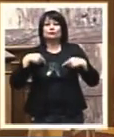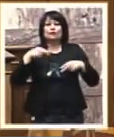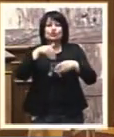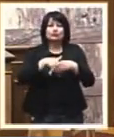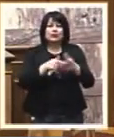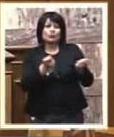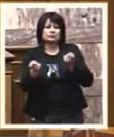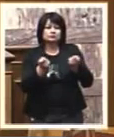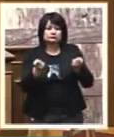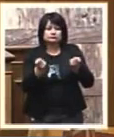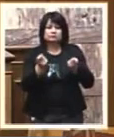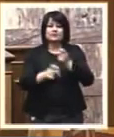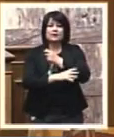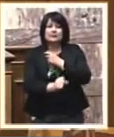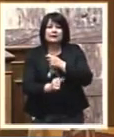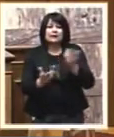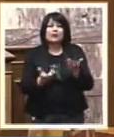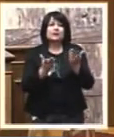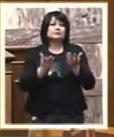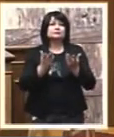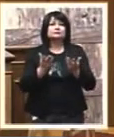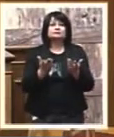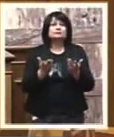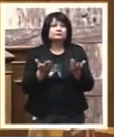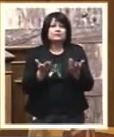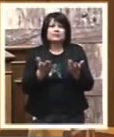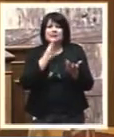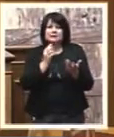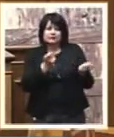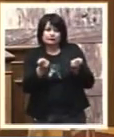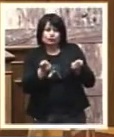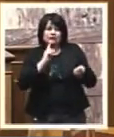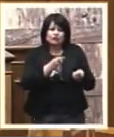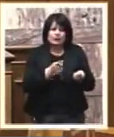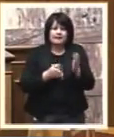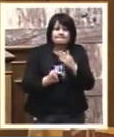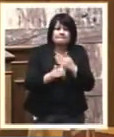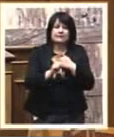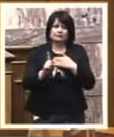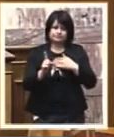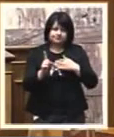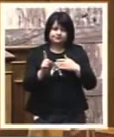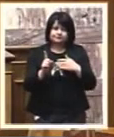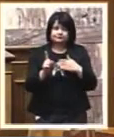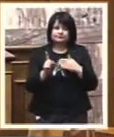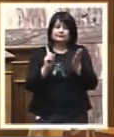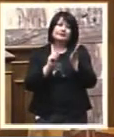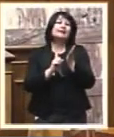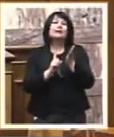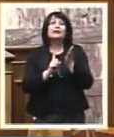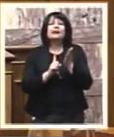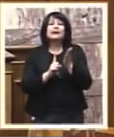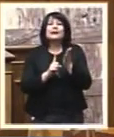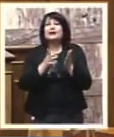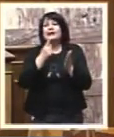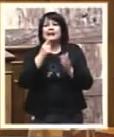κυβέρνηση, ένας νέος να μαθαίνει να προοδεύει μόνο μέσω του λεγόμενου κονέ, όπως ήδη οι